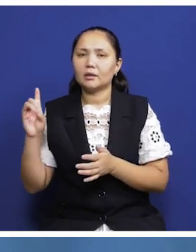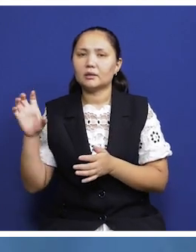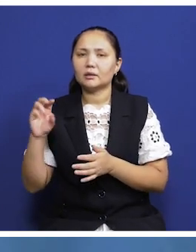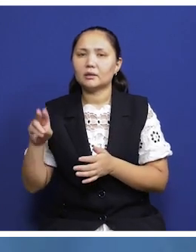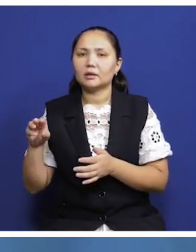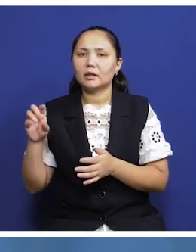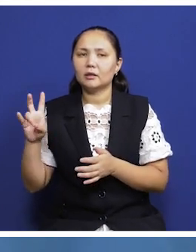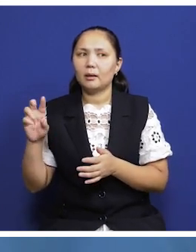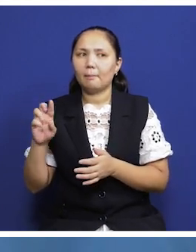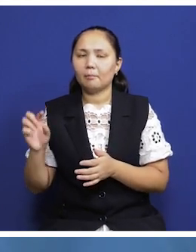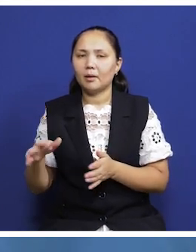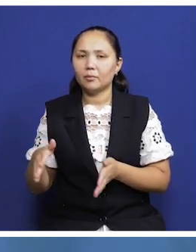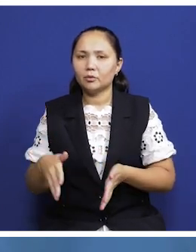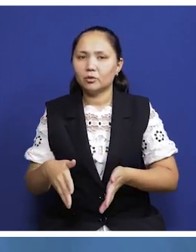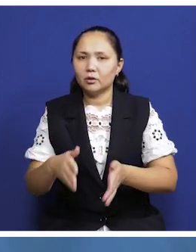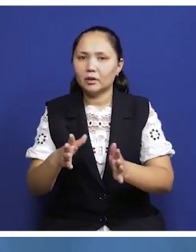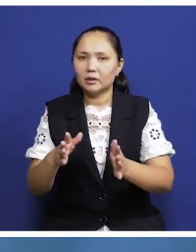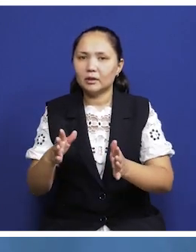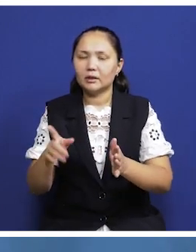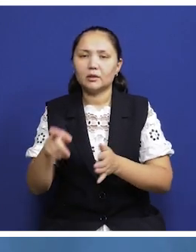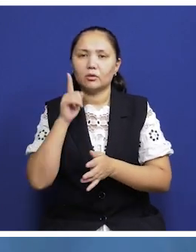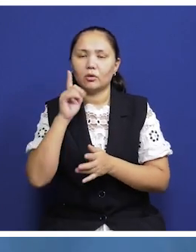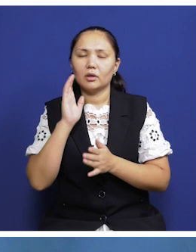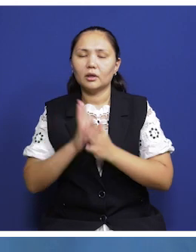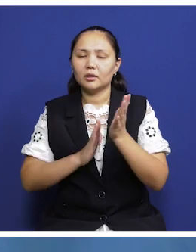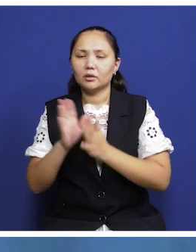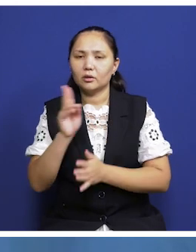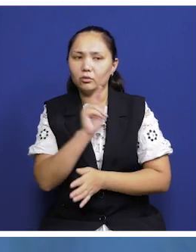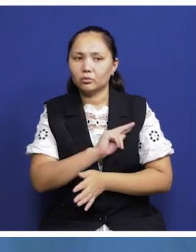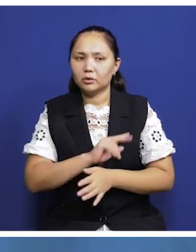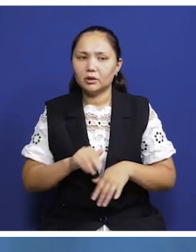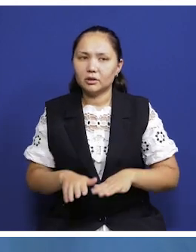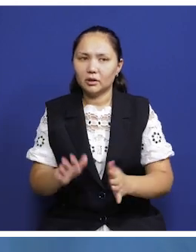маршрут бойында орналасқан кәсіпкерлік нысандарды абаттандыру, көгалдандыру жұмыстары